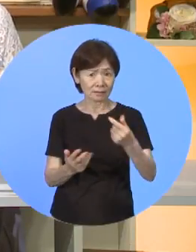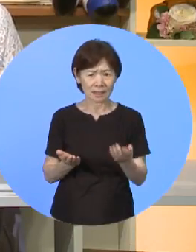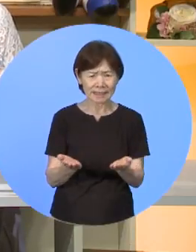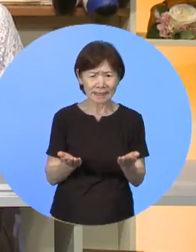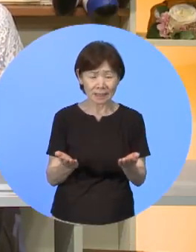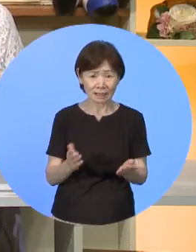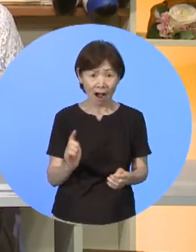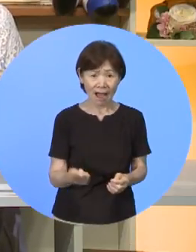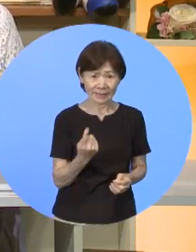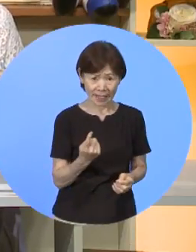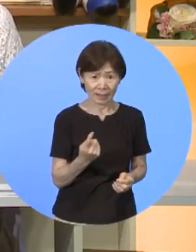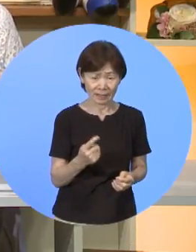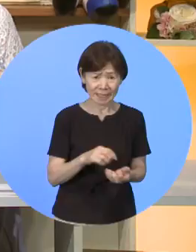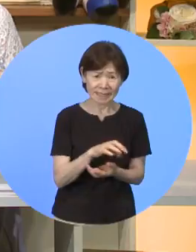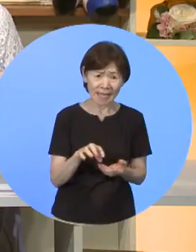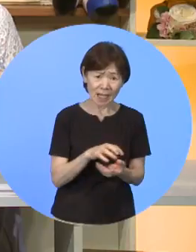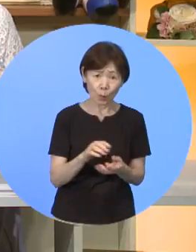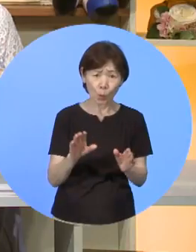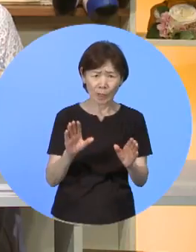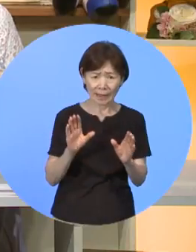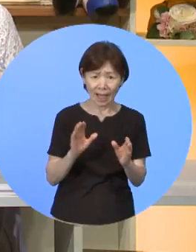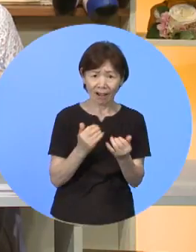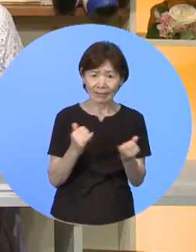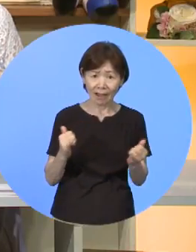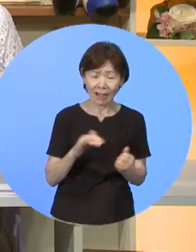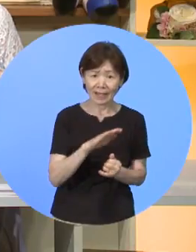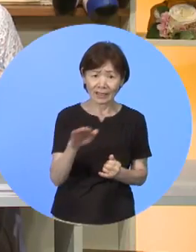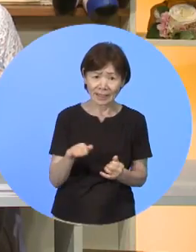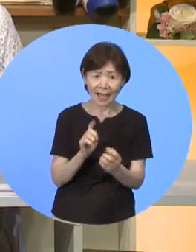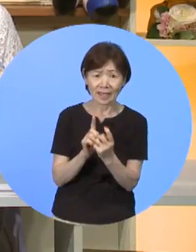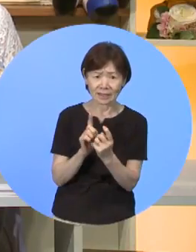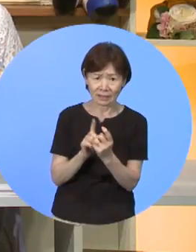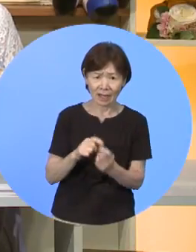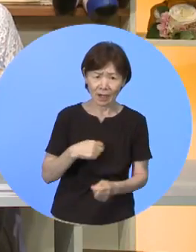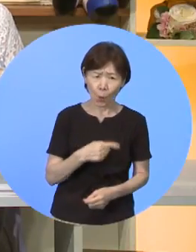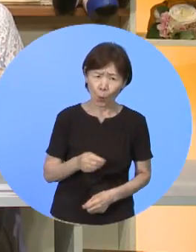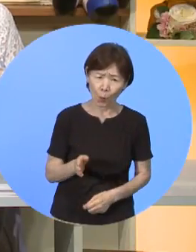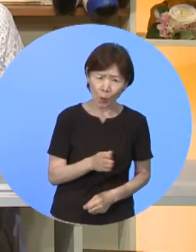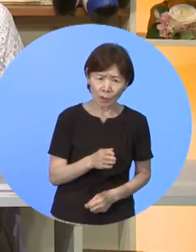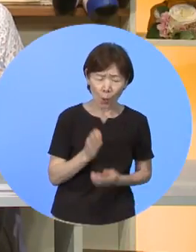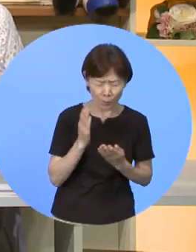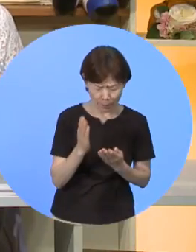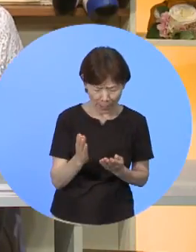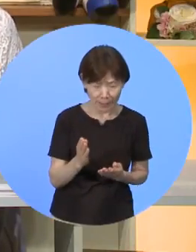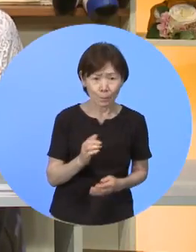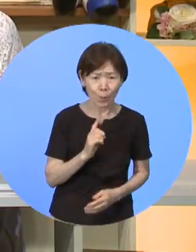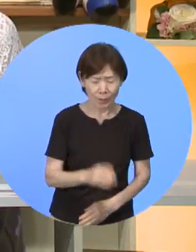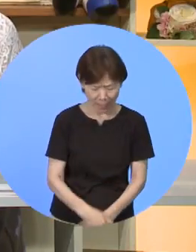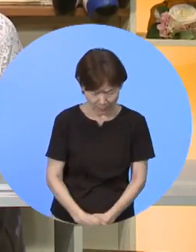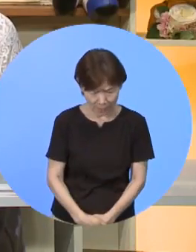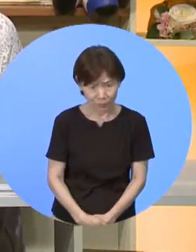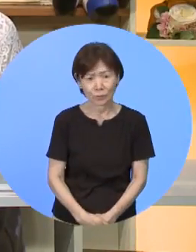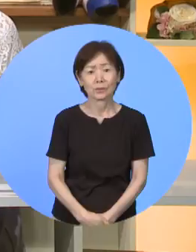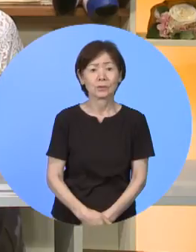月18日に発生した地震により被害を受けられた皆様には心よりお見舞い申し上げます